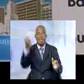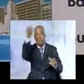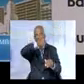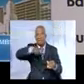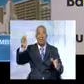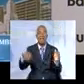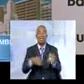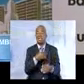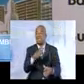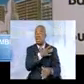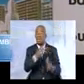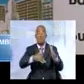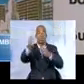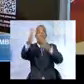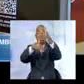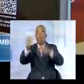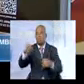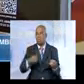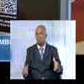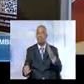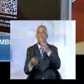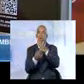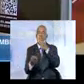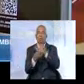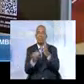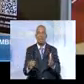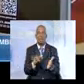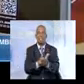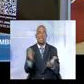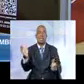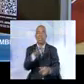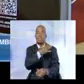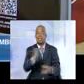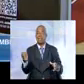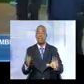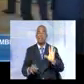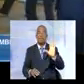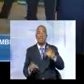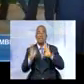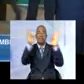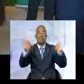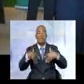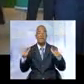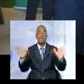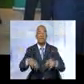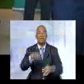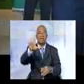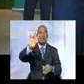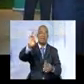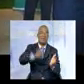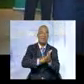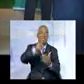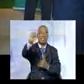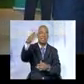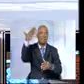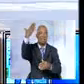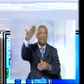activité principale. Ce salon qui se tient à l'immeuble Questab au plateau s'achève le 27 septembre